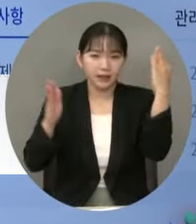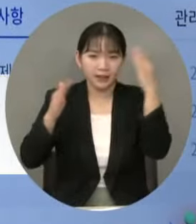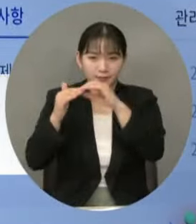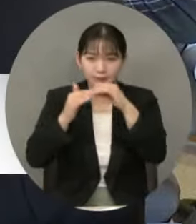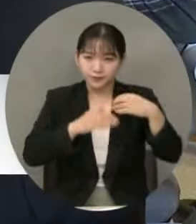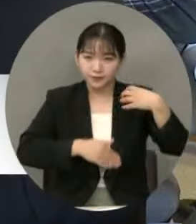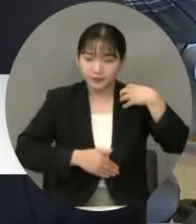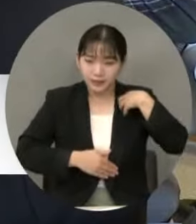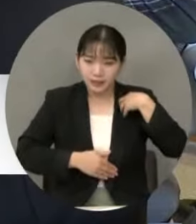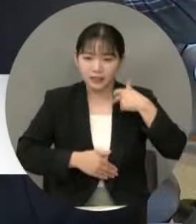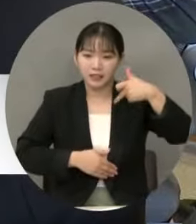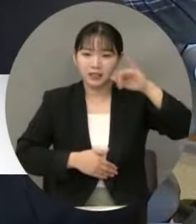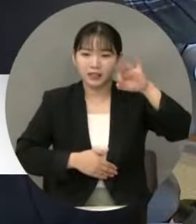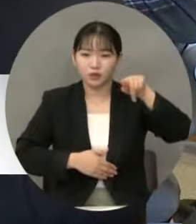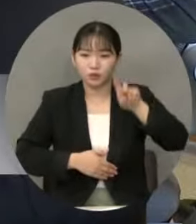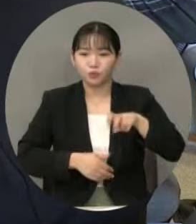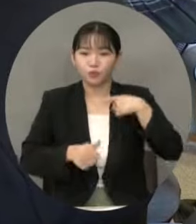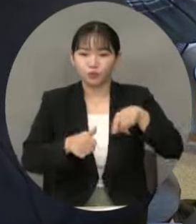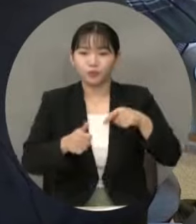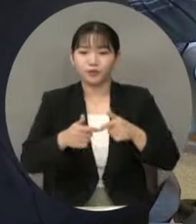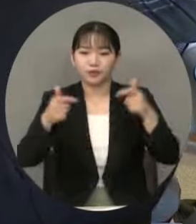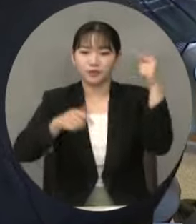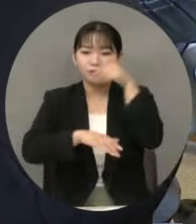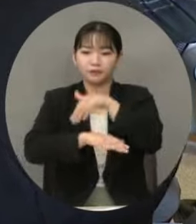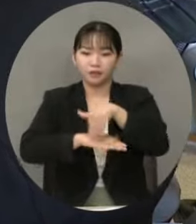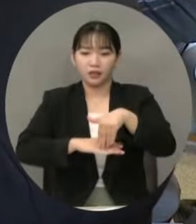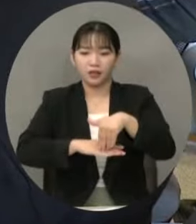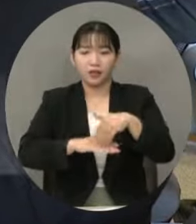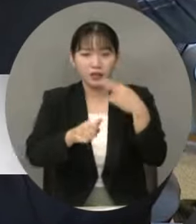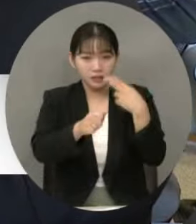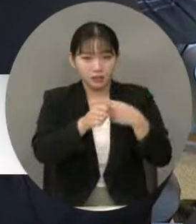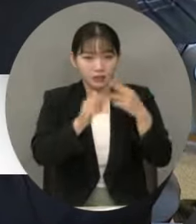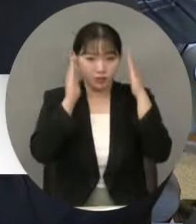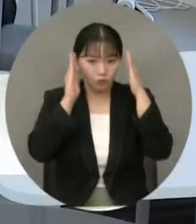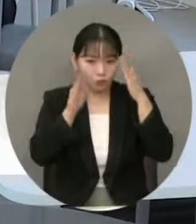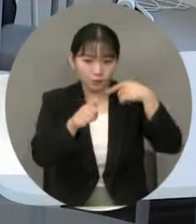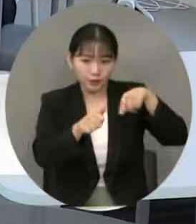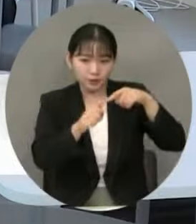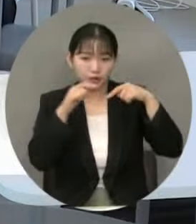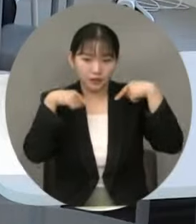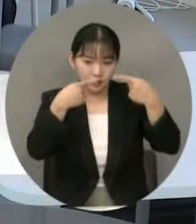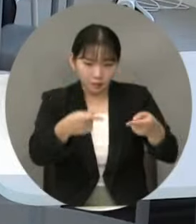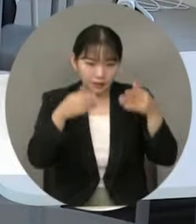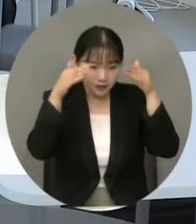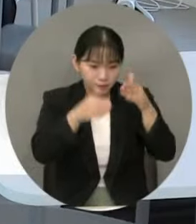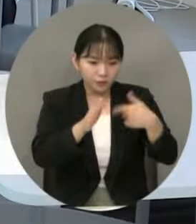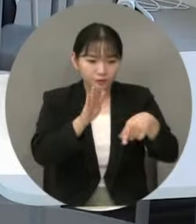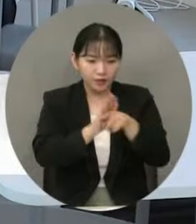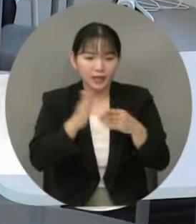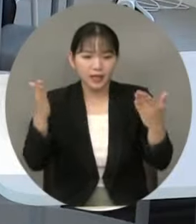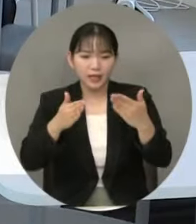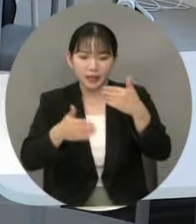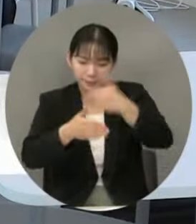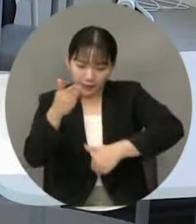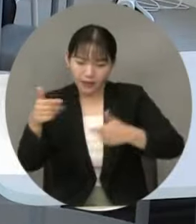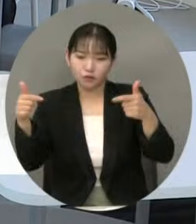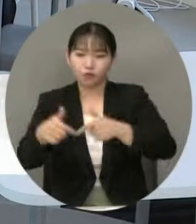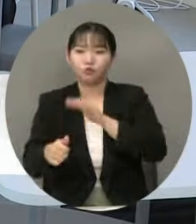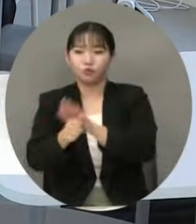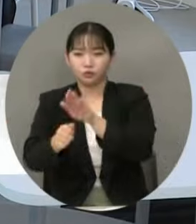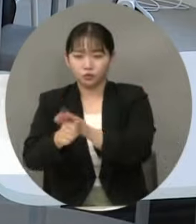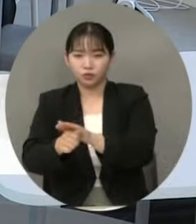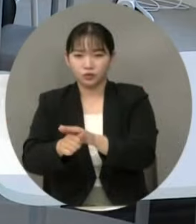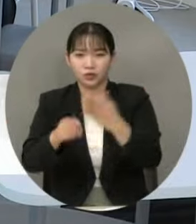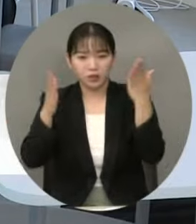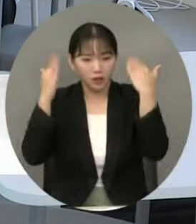주도형 키움 수업도 강화될 예정입니다. 교사가 수업에 집중하도록 업무 경감을 위한 노력도 병행하는 한편